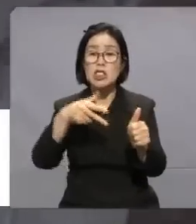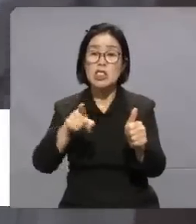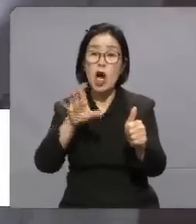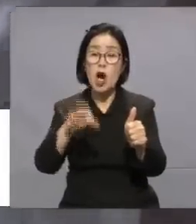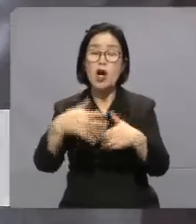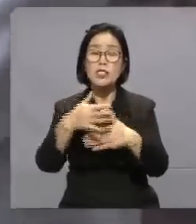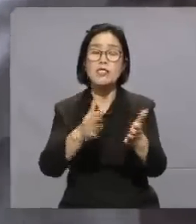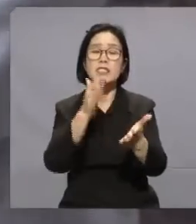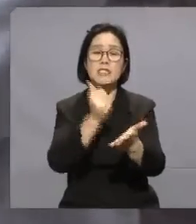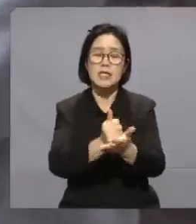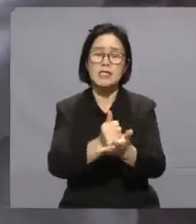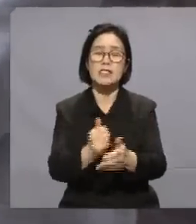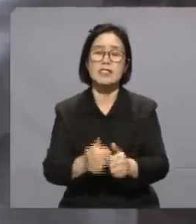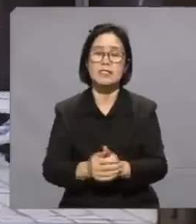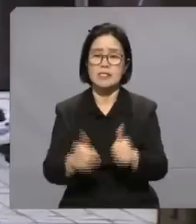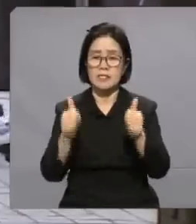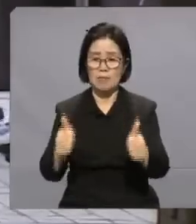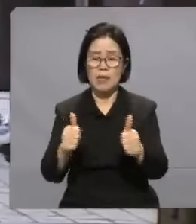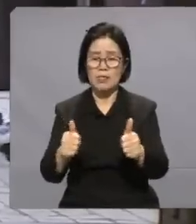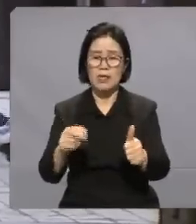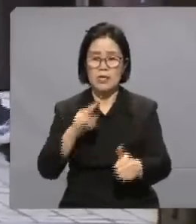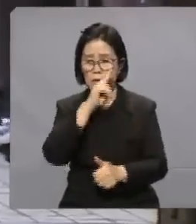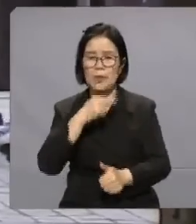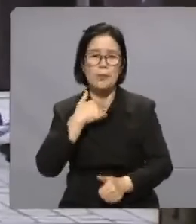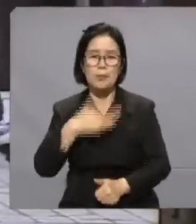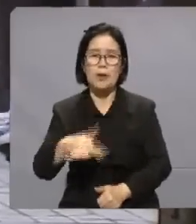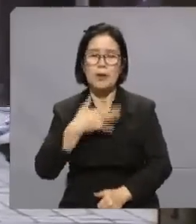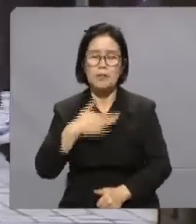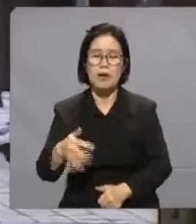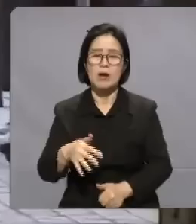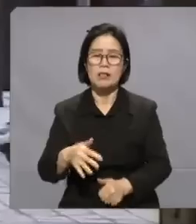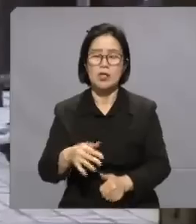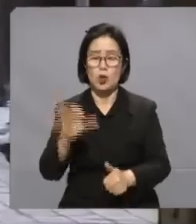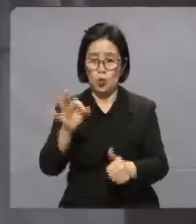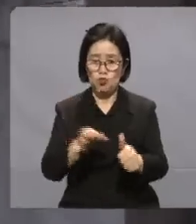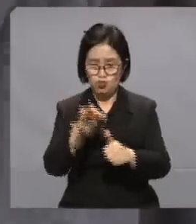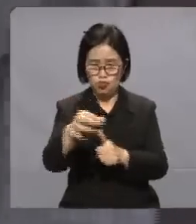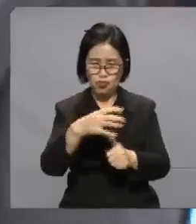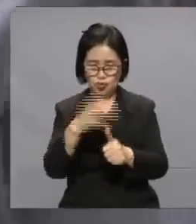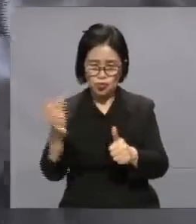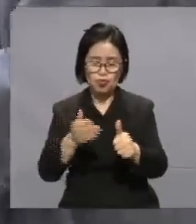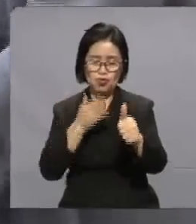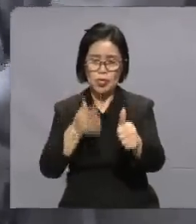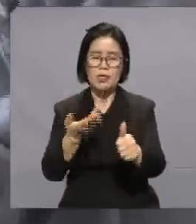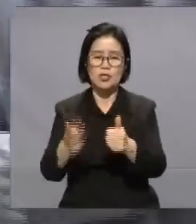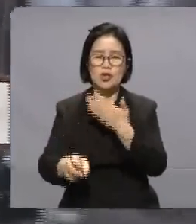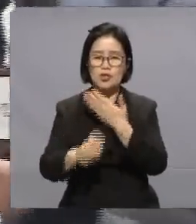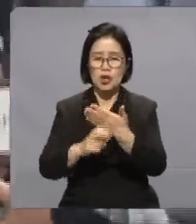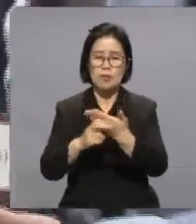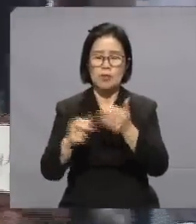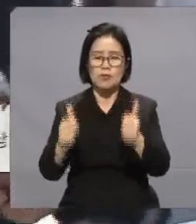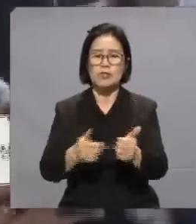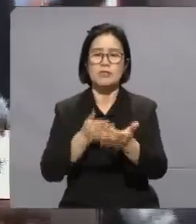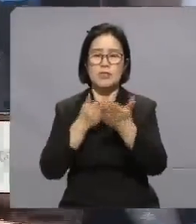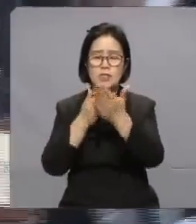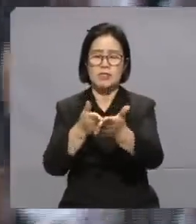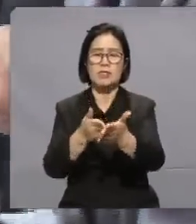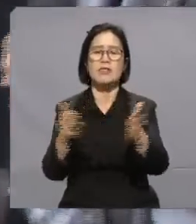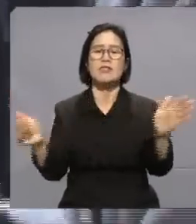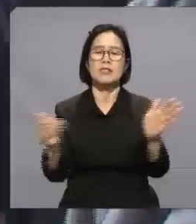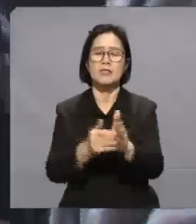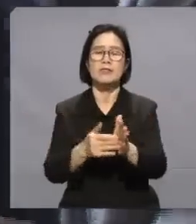전 실장은 재판에서 혐의를 부인하며 보석 청구에 이어 위헌 법률 심판 제청을